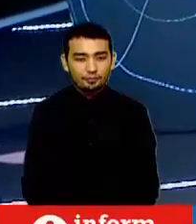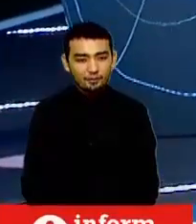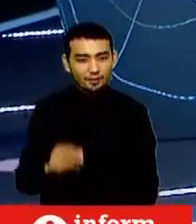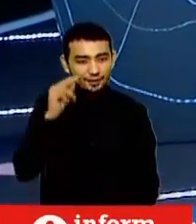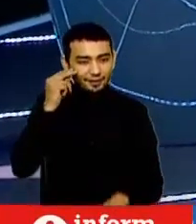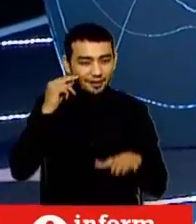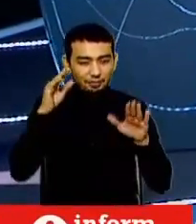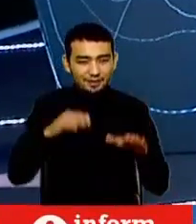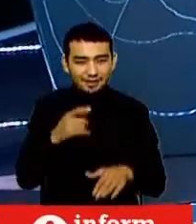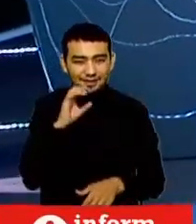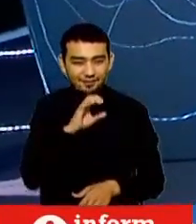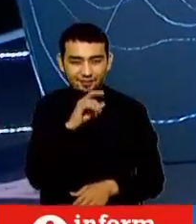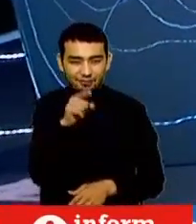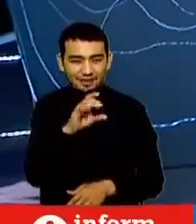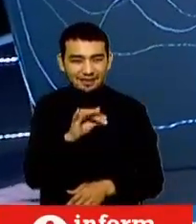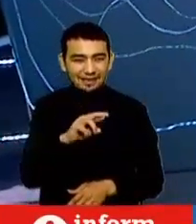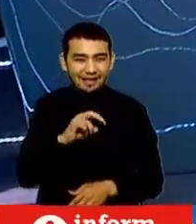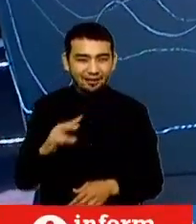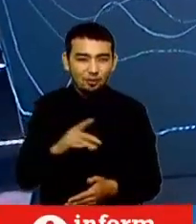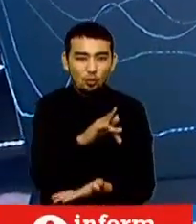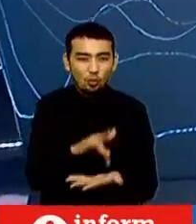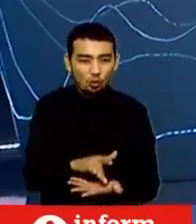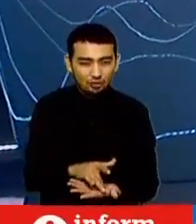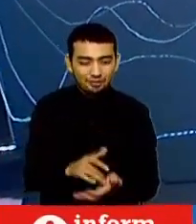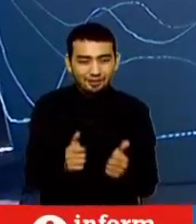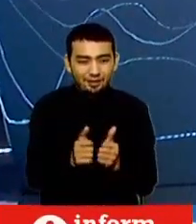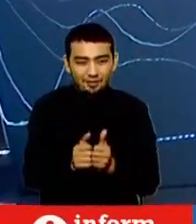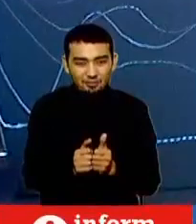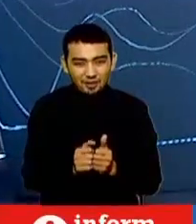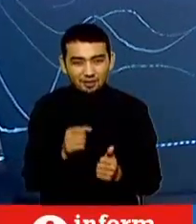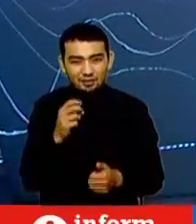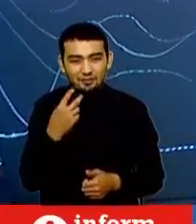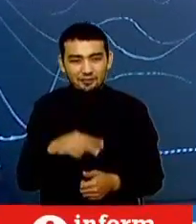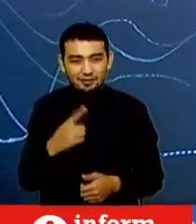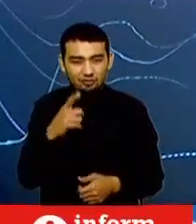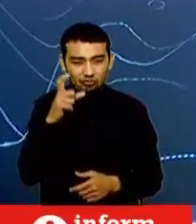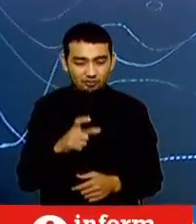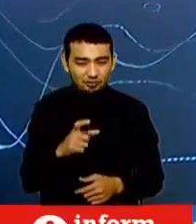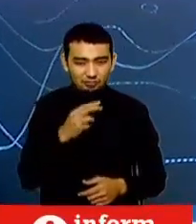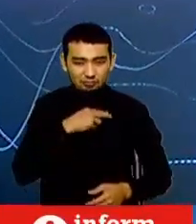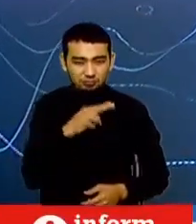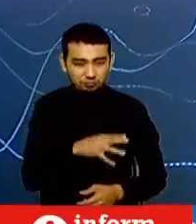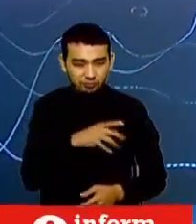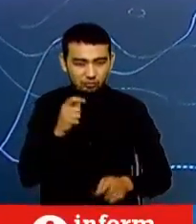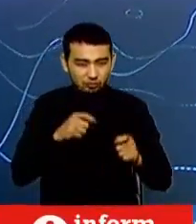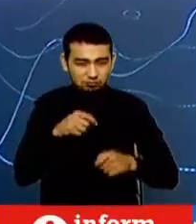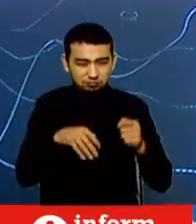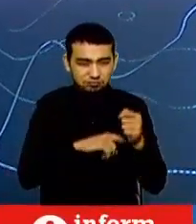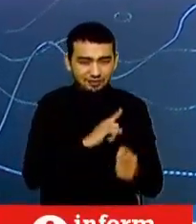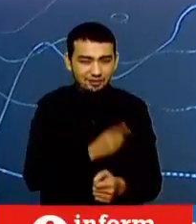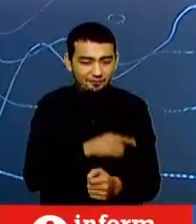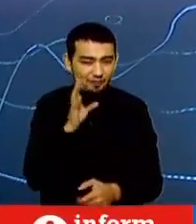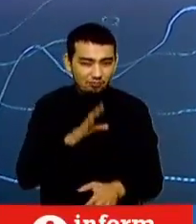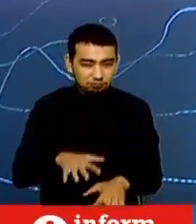Қытайдың солтүстік батысындағы Сиянь қаласының маңында ірі сел жүріп 21 адам көз жұмды. Толасы жауған жаңбырдың кесірінен су